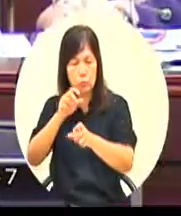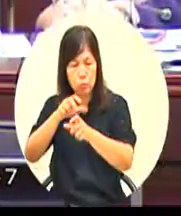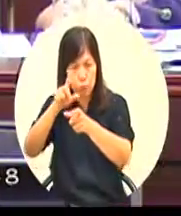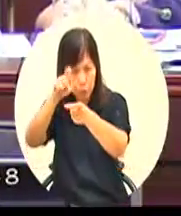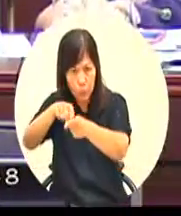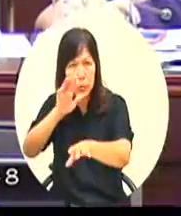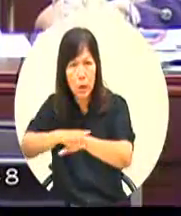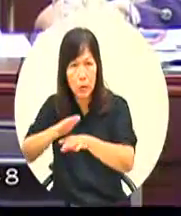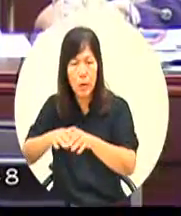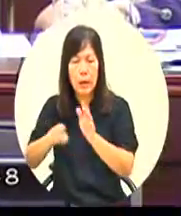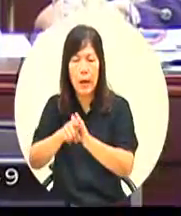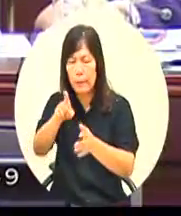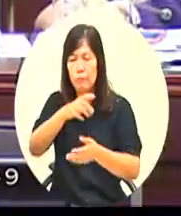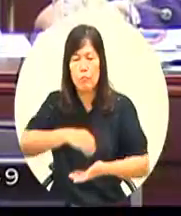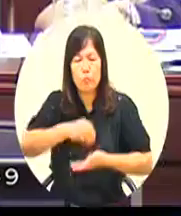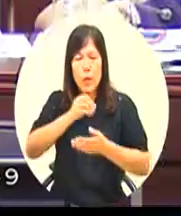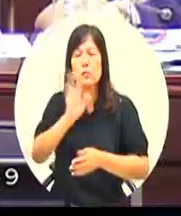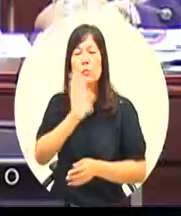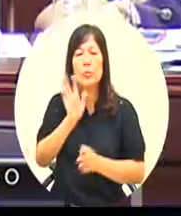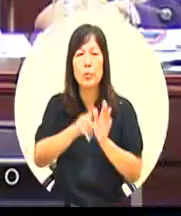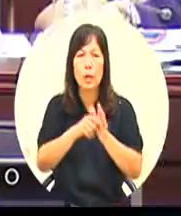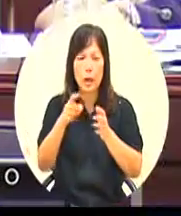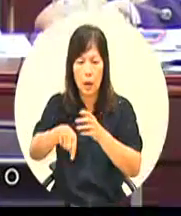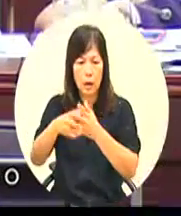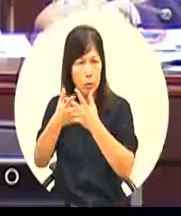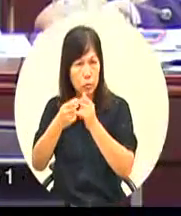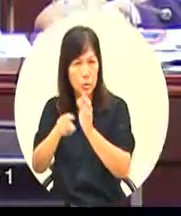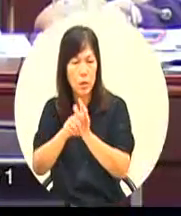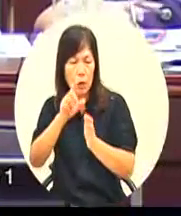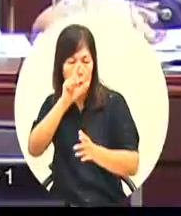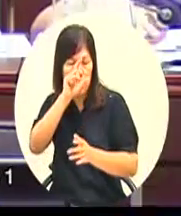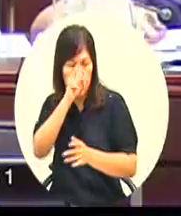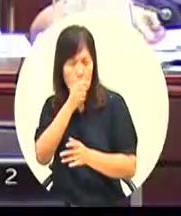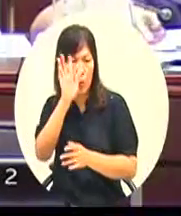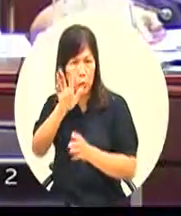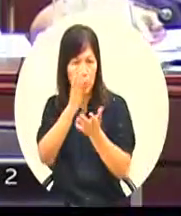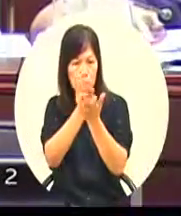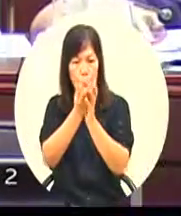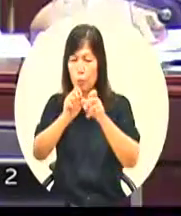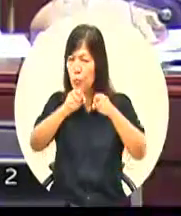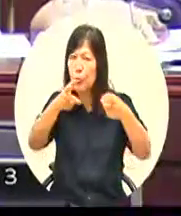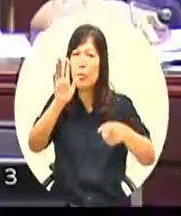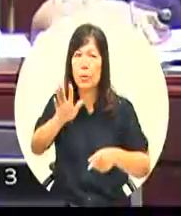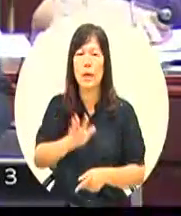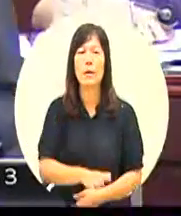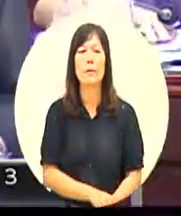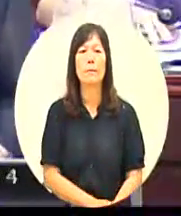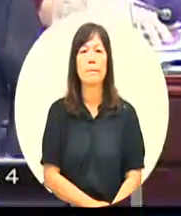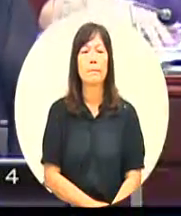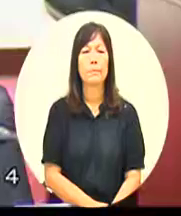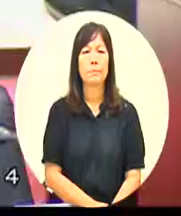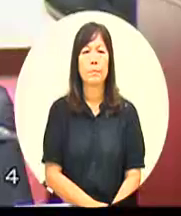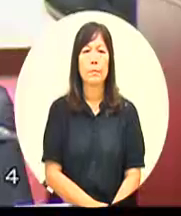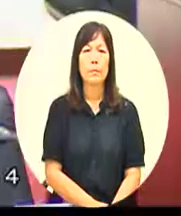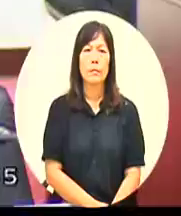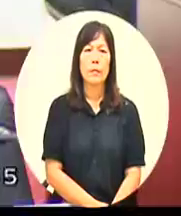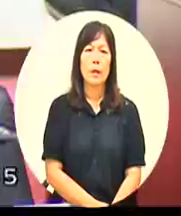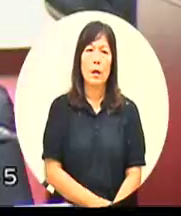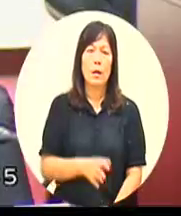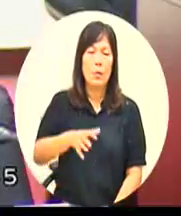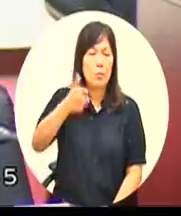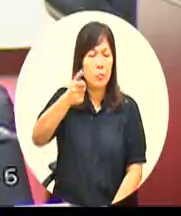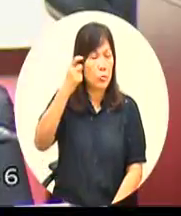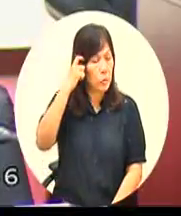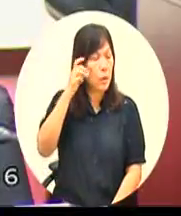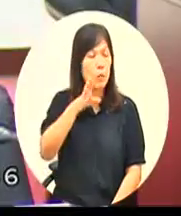心，小港区的学生来说他拥有的特色是非常多元的。 局长，我